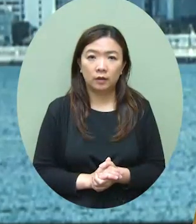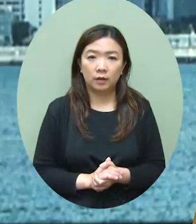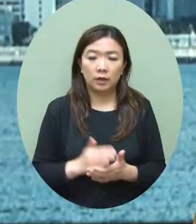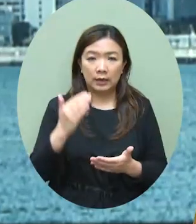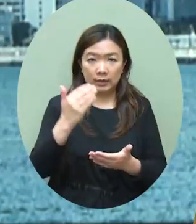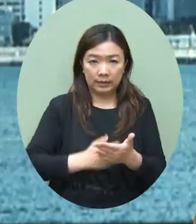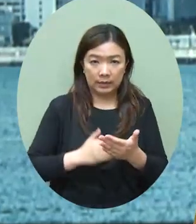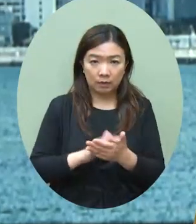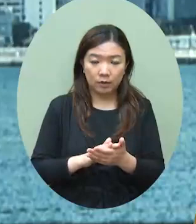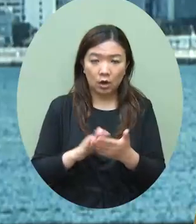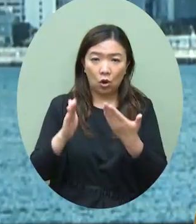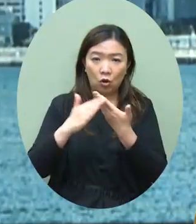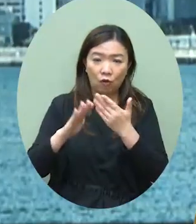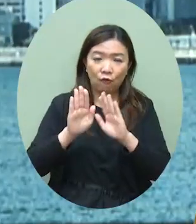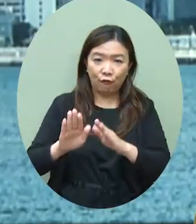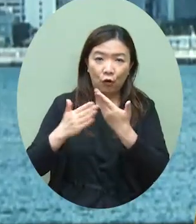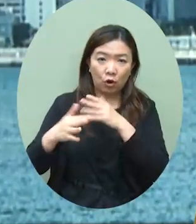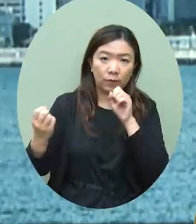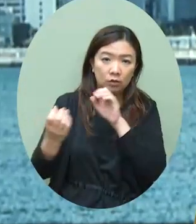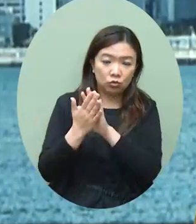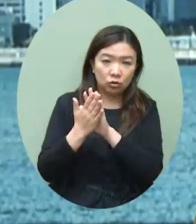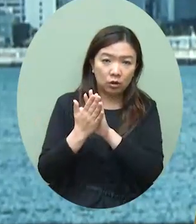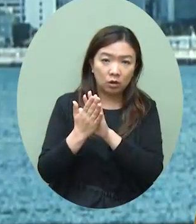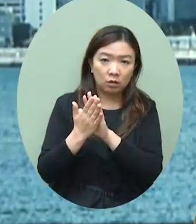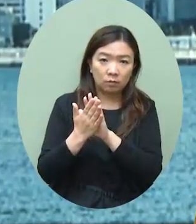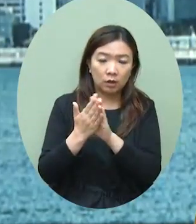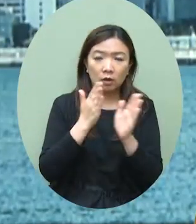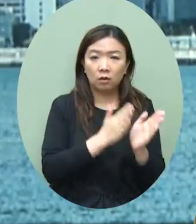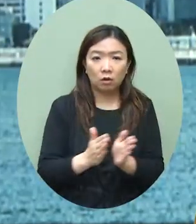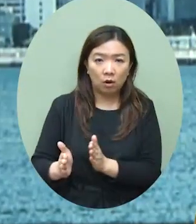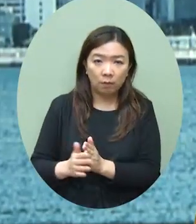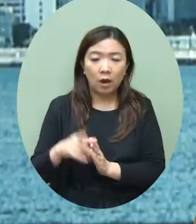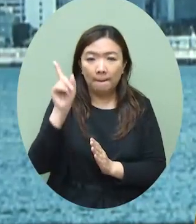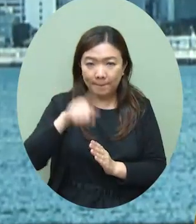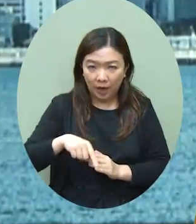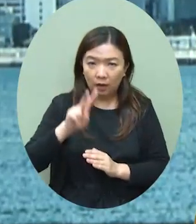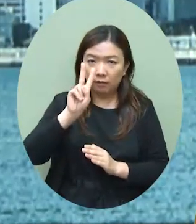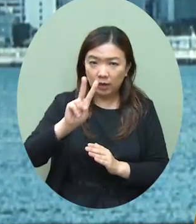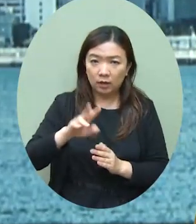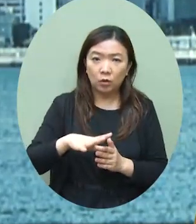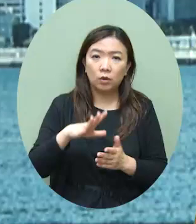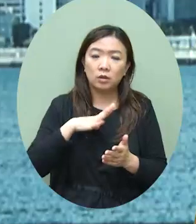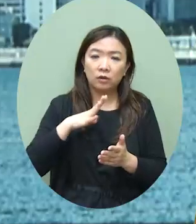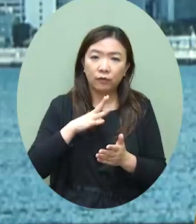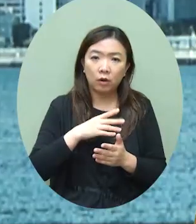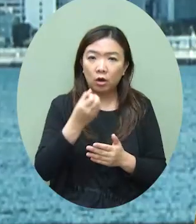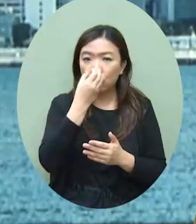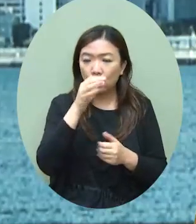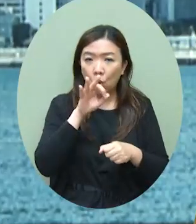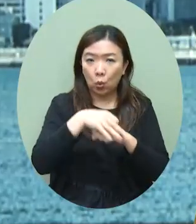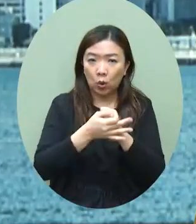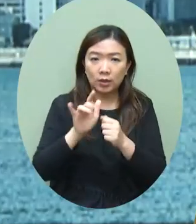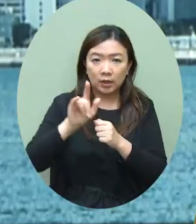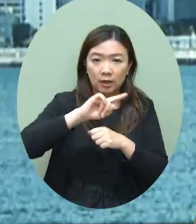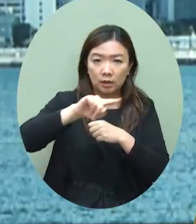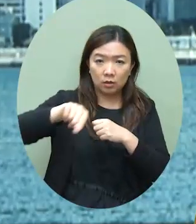嘅外防輸入嘅措施，我哋立竿見影係會睇到香港嘅國際機場咧恢復返佢往時